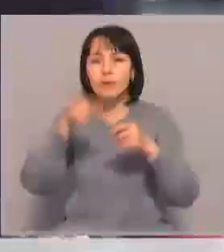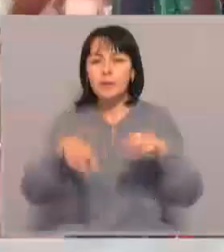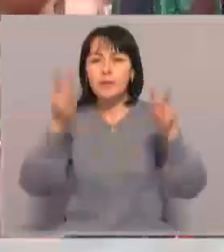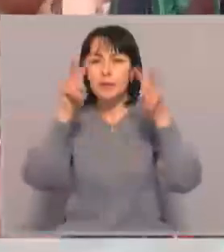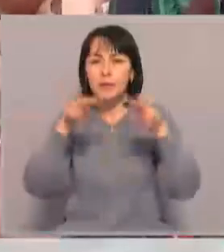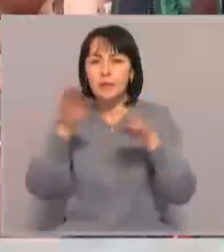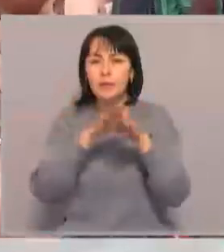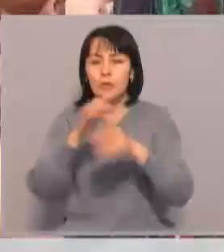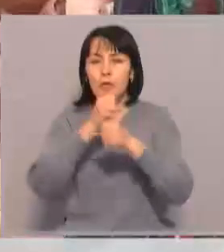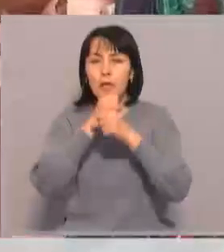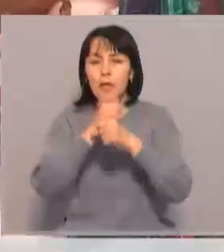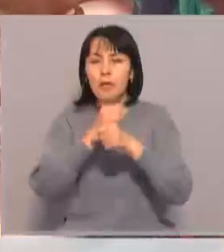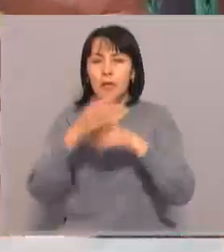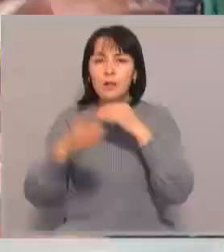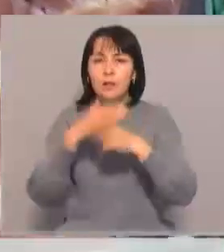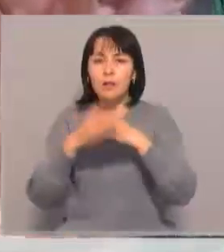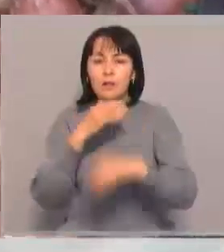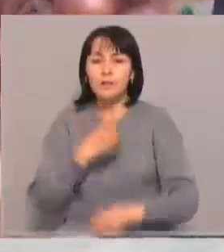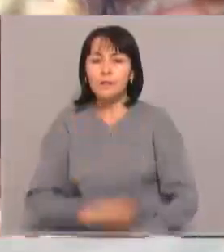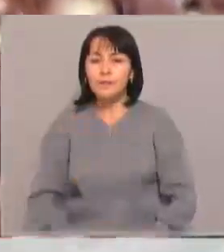мониторинг жүргізіп, қатаң шара қолданады.